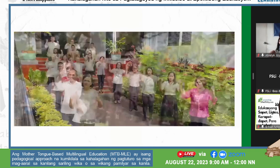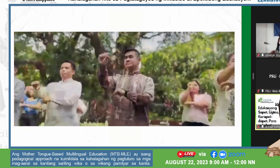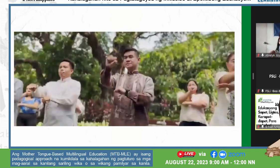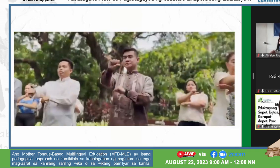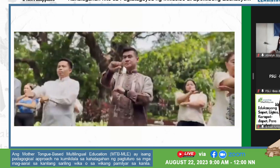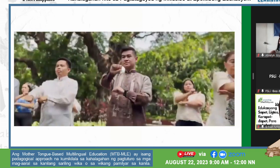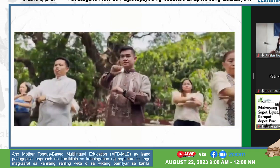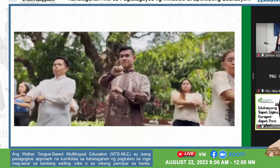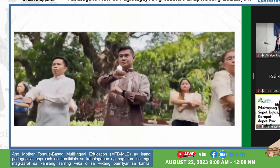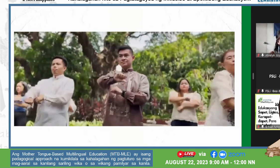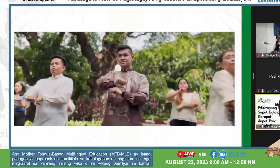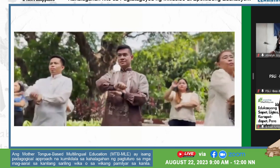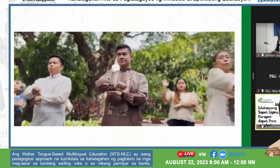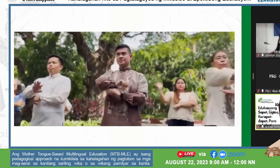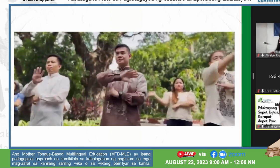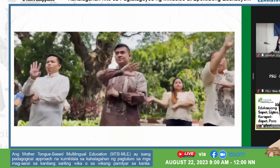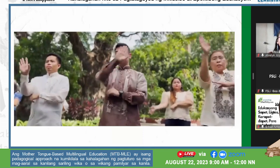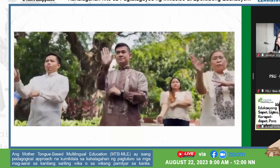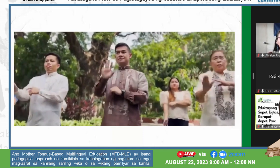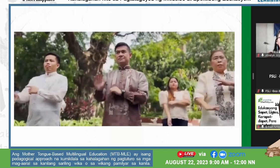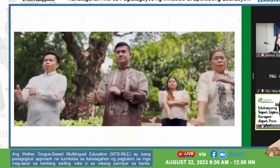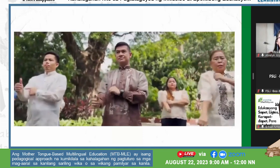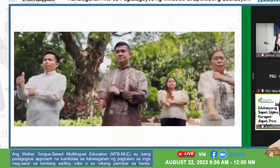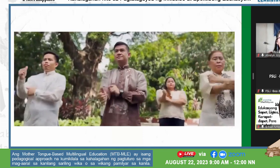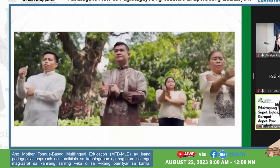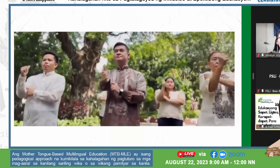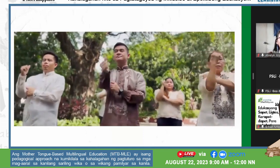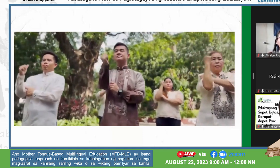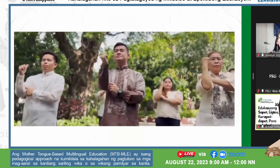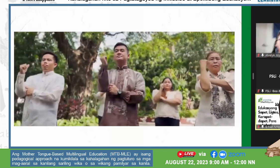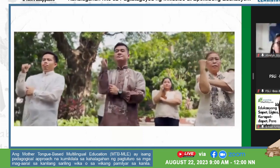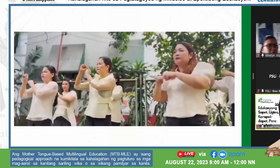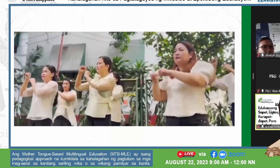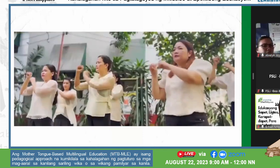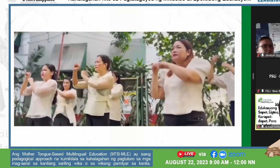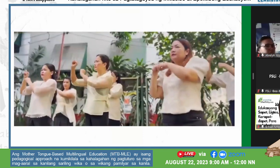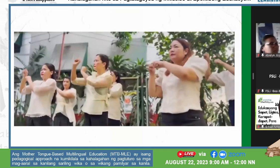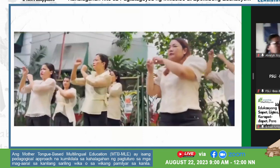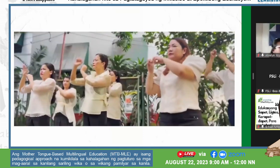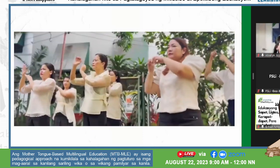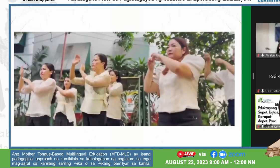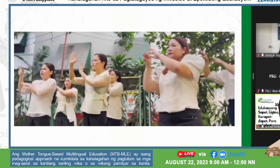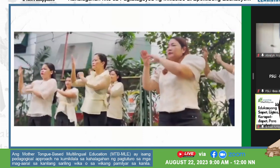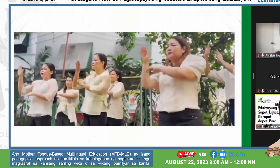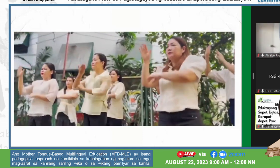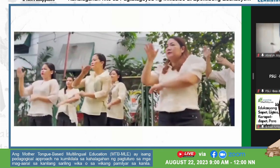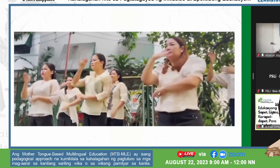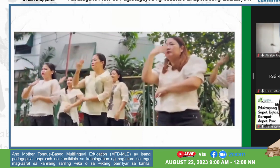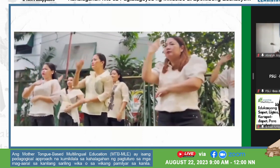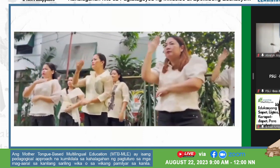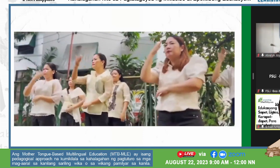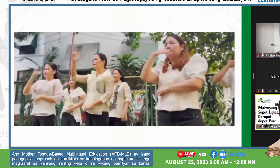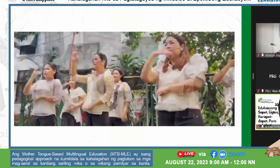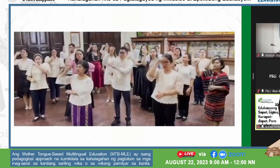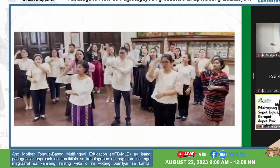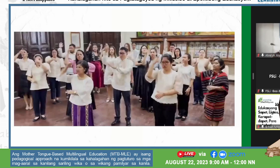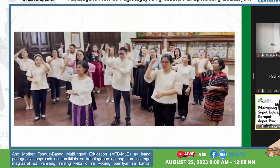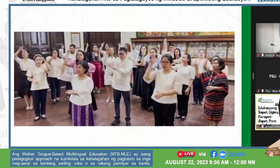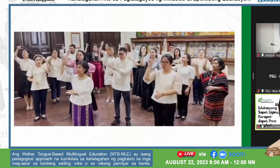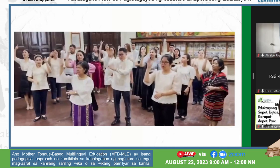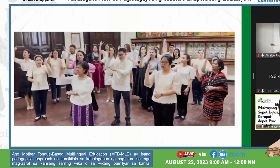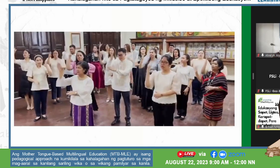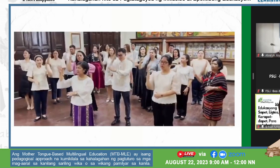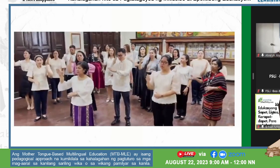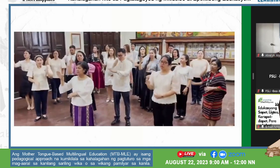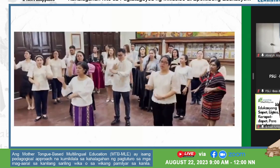sa mandulupin, di ka pasisigil, sa nagatak tutok sa simoy at sa langit